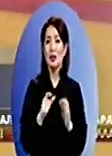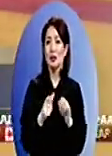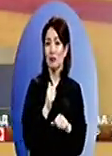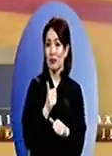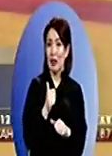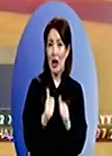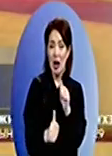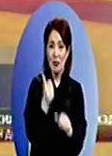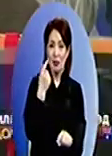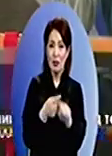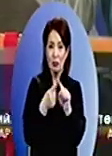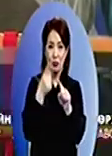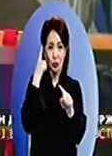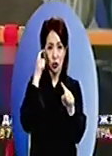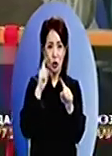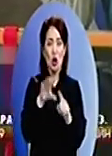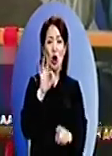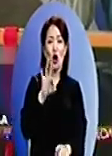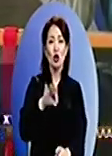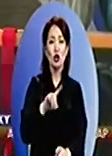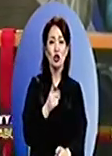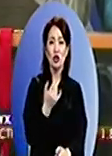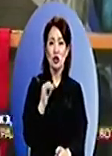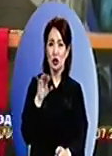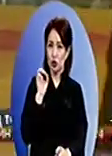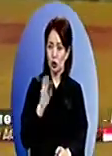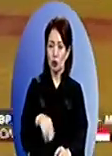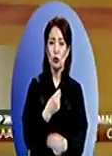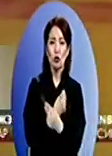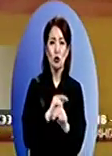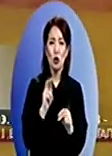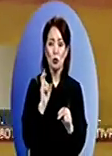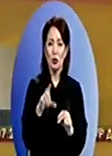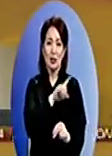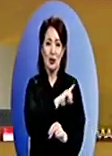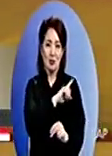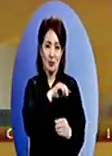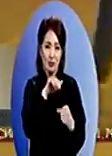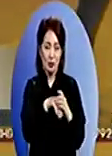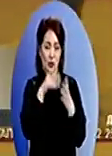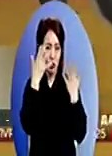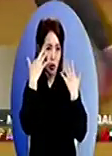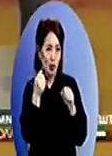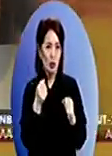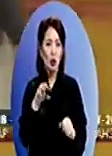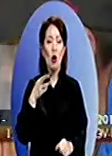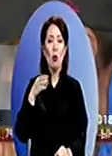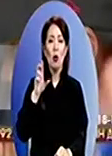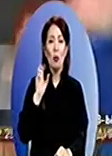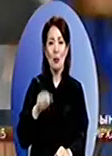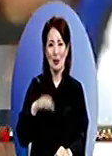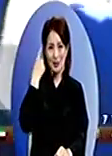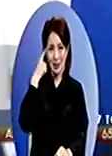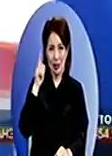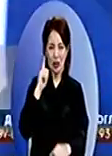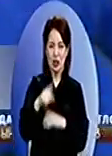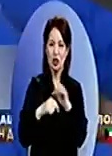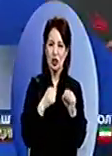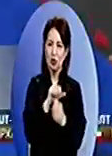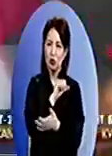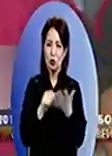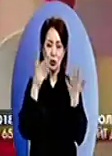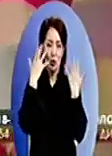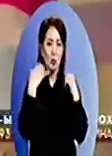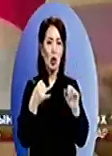ахиудах зорилгоор үлзэтийн цом чөлөөт бүхийн тэмцээнийг улсын хурлын гишүүн Мөнхбат санаачилсан байна. Жил бүр зохион байгуулах энэ тэмцээнд